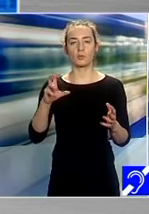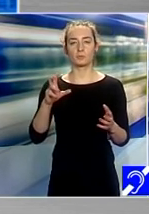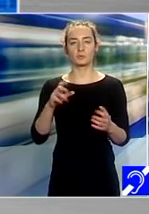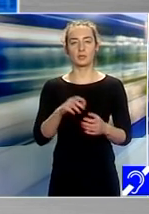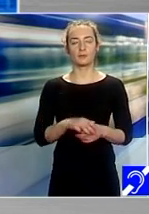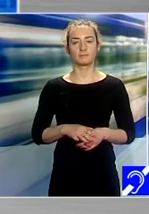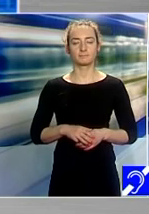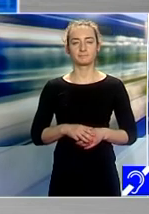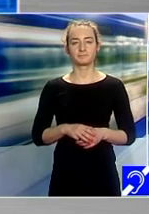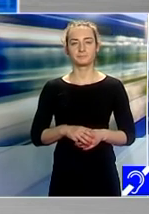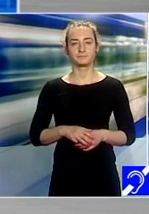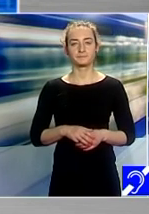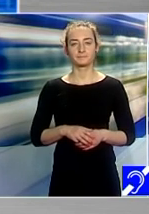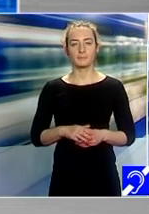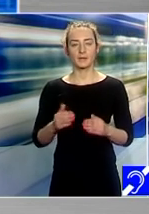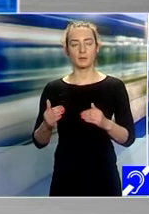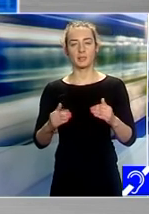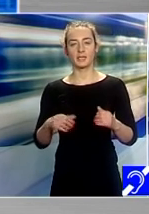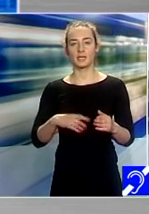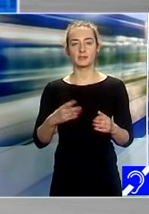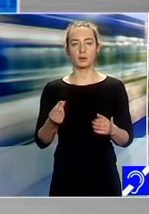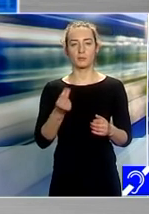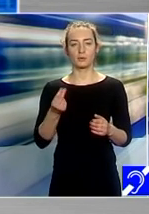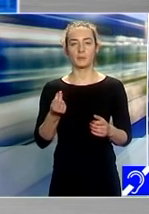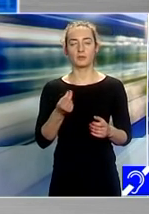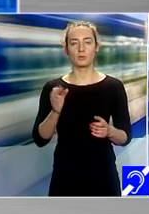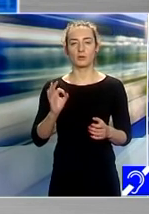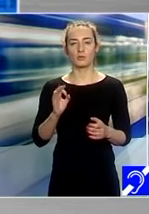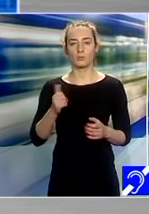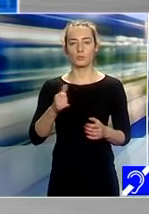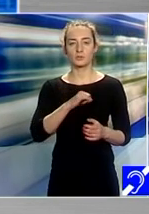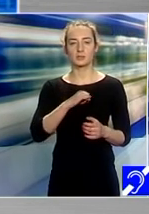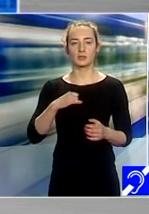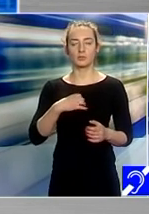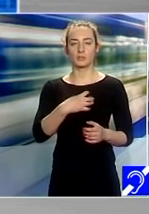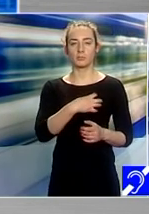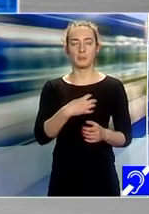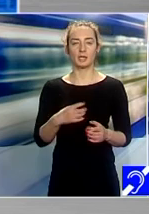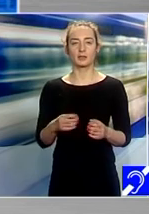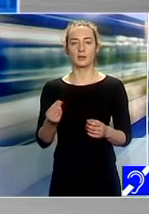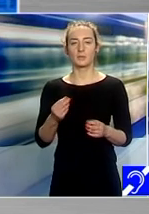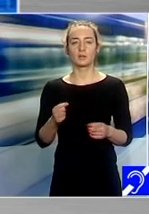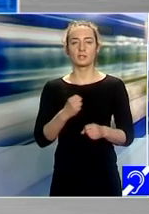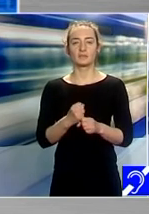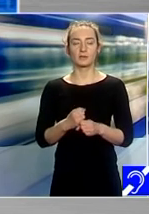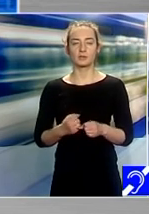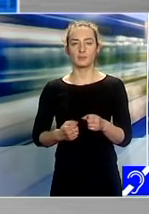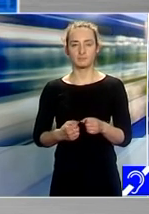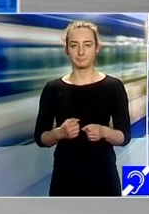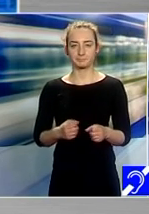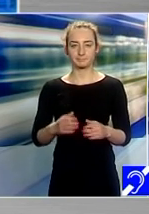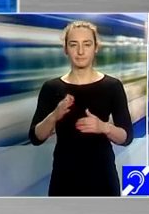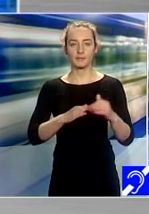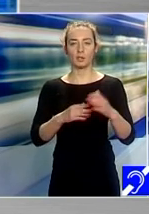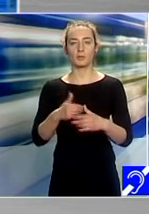este. Acum, noi cu media stăm relativ bine, pentru că, în general, folosești un singur implant, că se face reconstrucția doar pe o singură